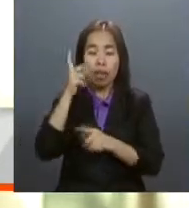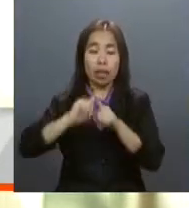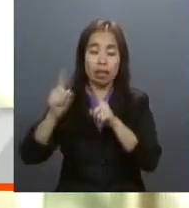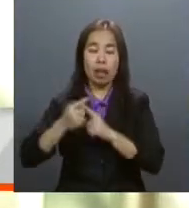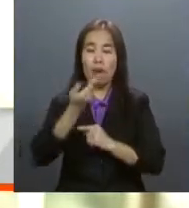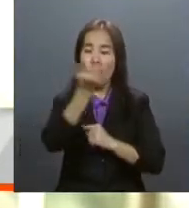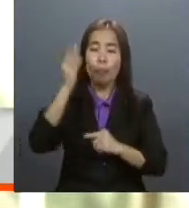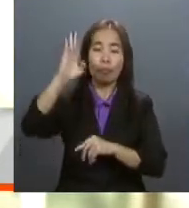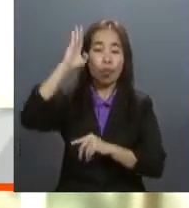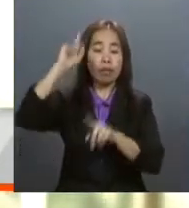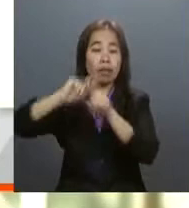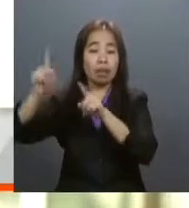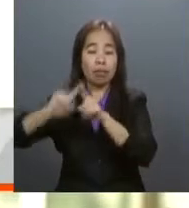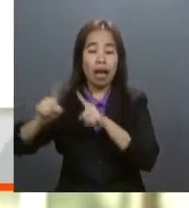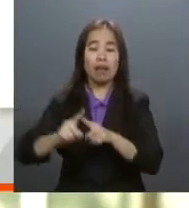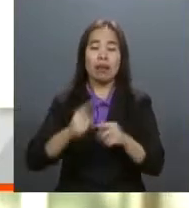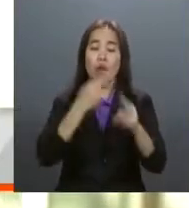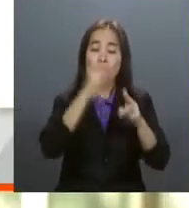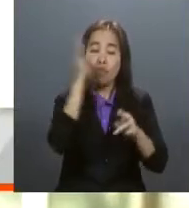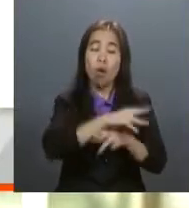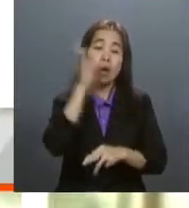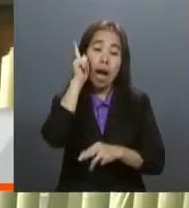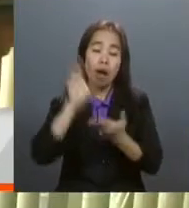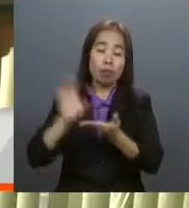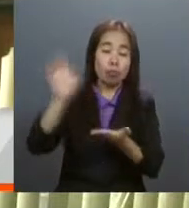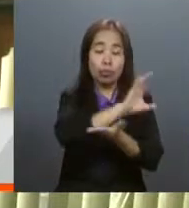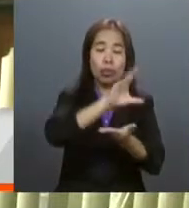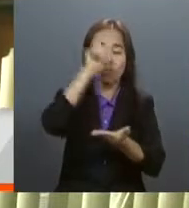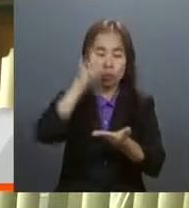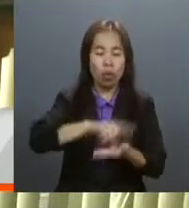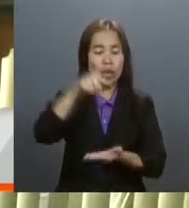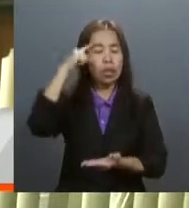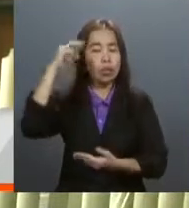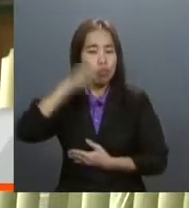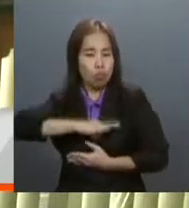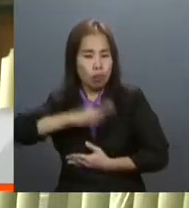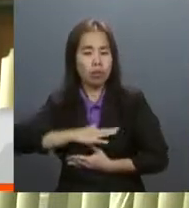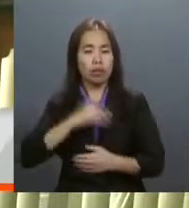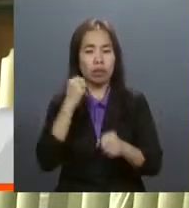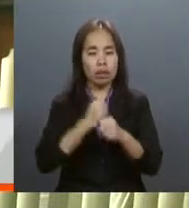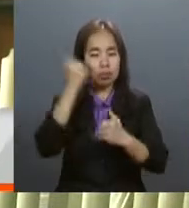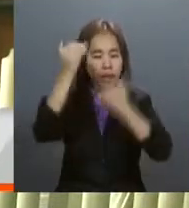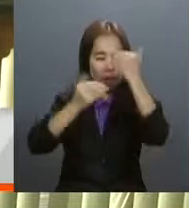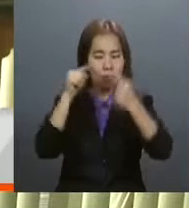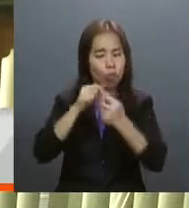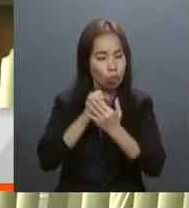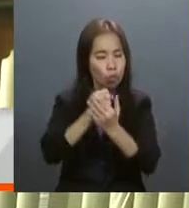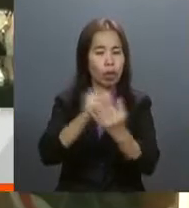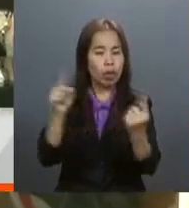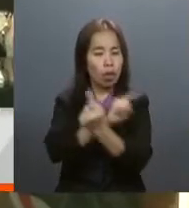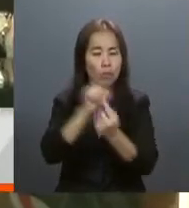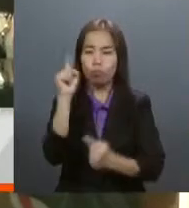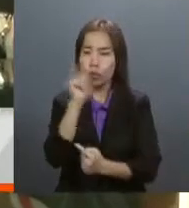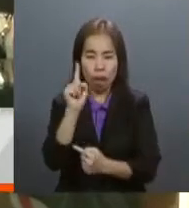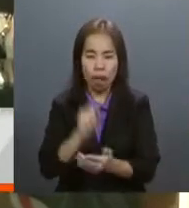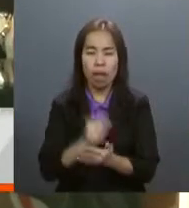การที่นายสรยุทธ์ดำเนินรายการให้คำนึงถึงธรรมาภิบาลและการทำกิจกรรมเพื่อสังคมหรือ CSR ของบริษัท